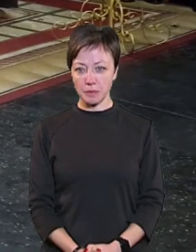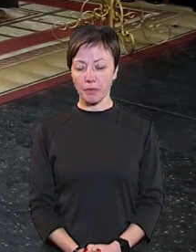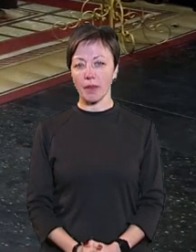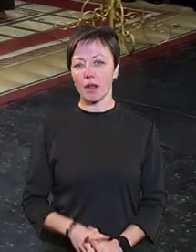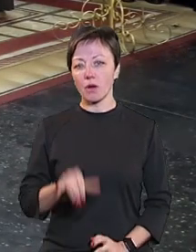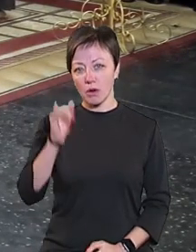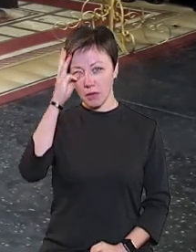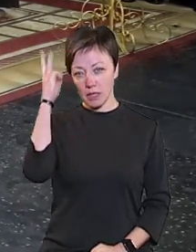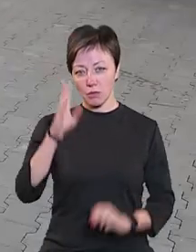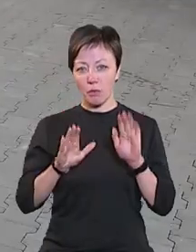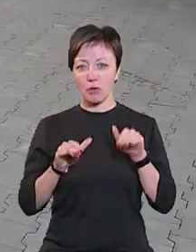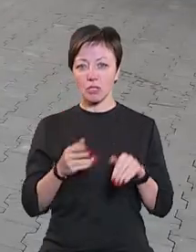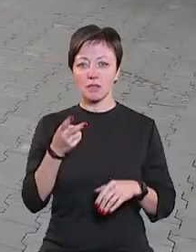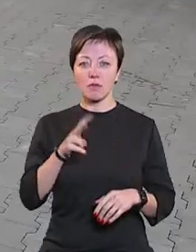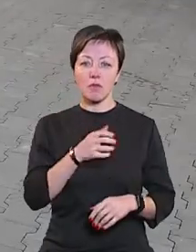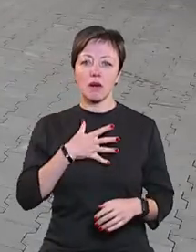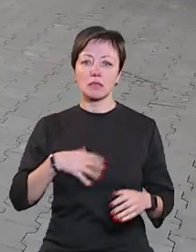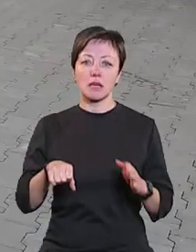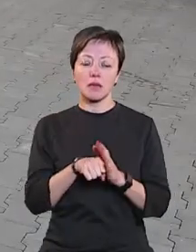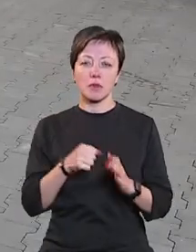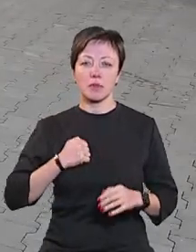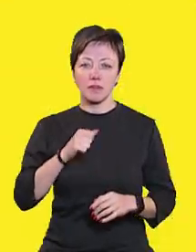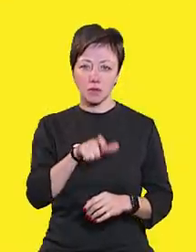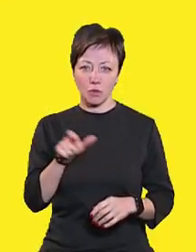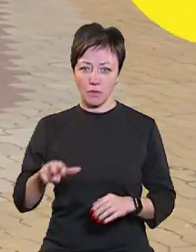У Хмельницькому попрощались з двома загиблими військовими.